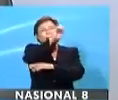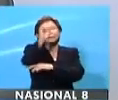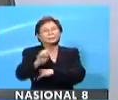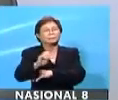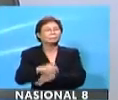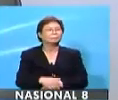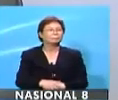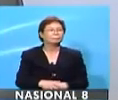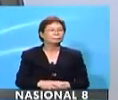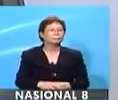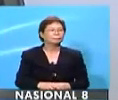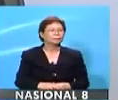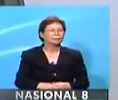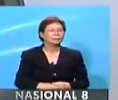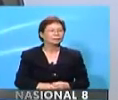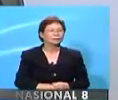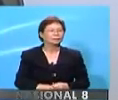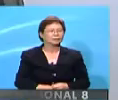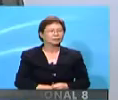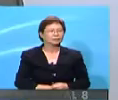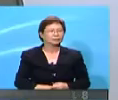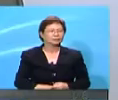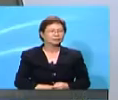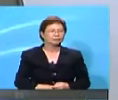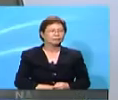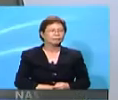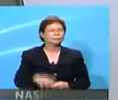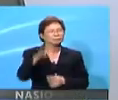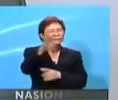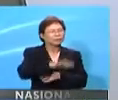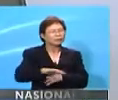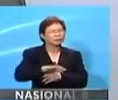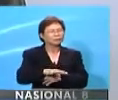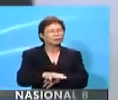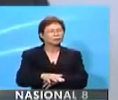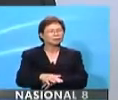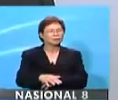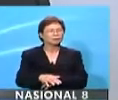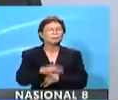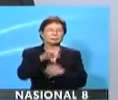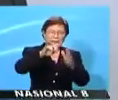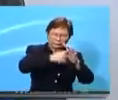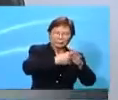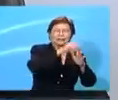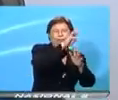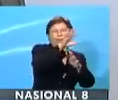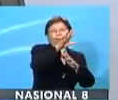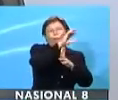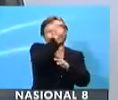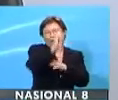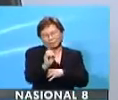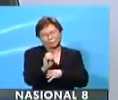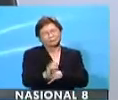offers. Sorry. Initial offers. 85. Right, but in 8 years, in 10 years,